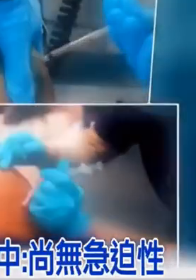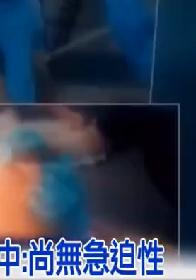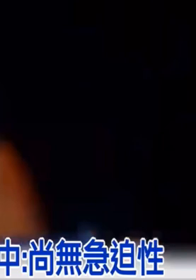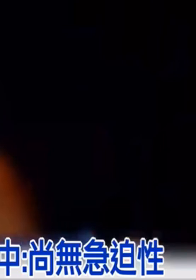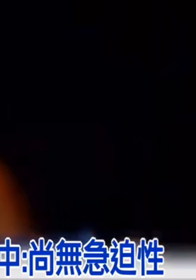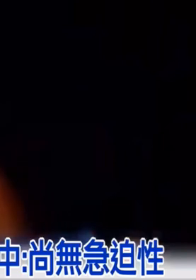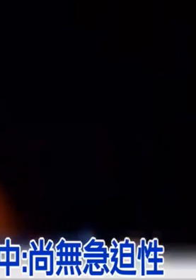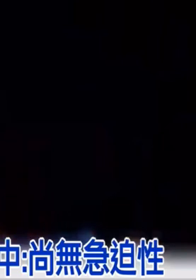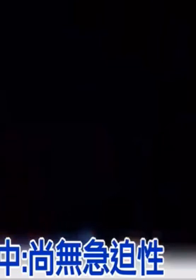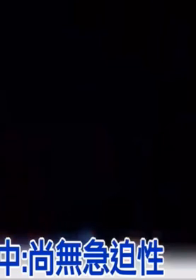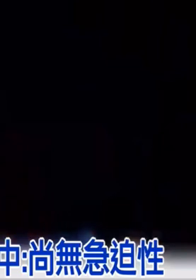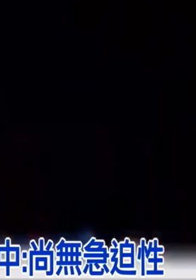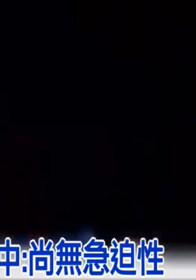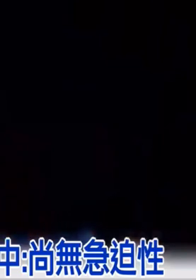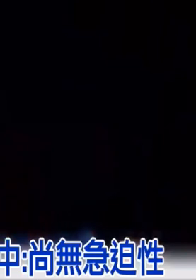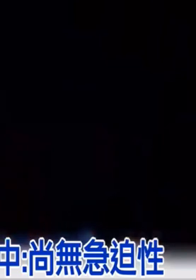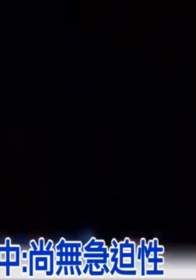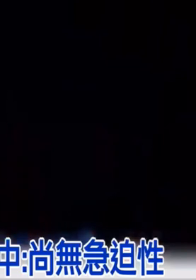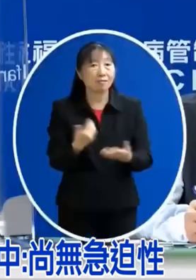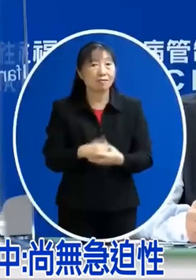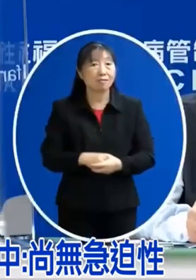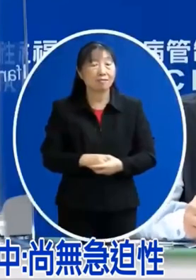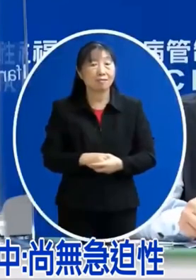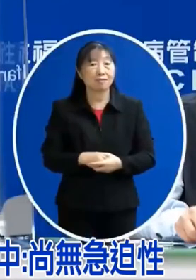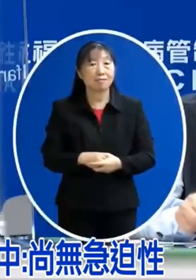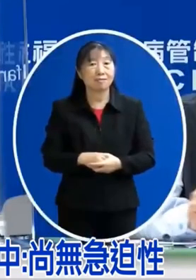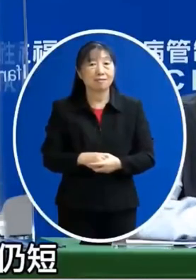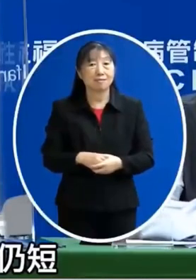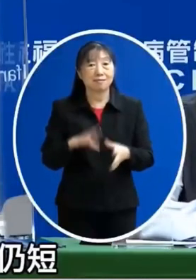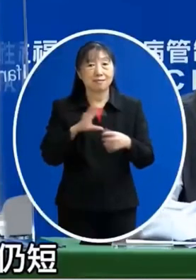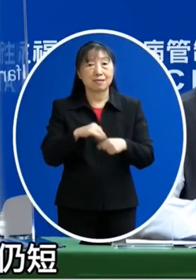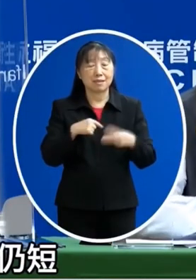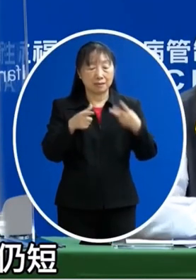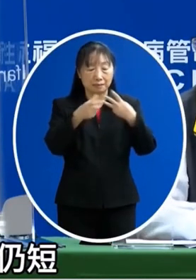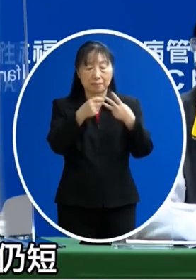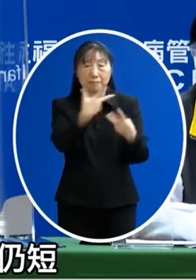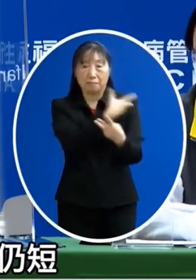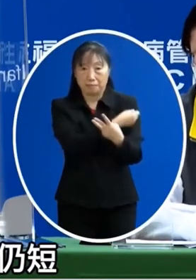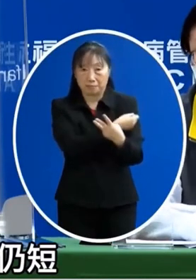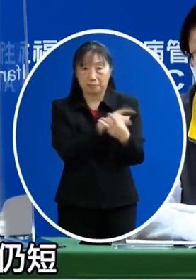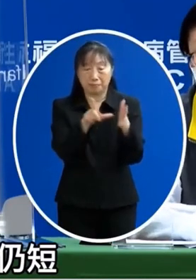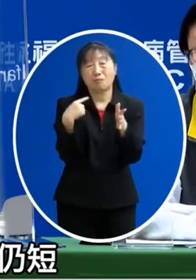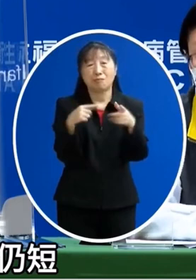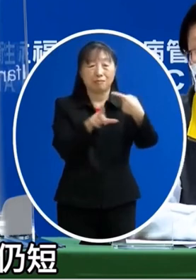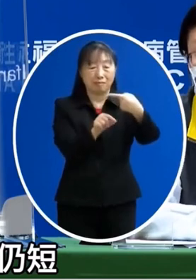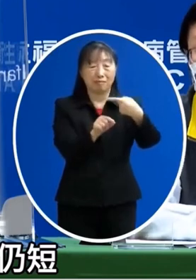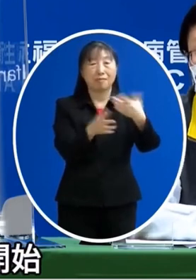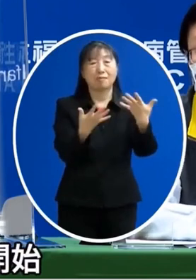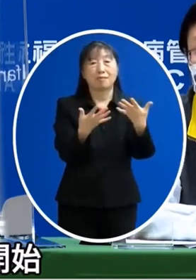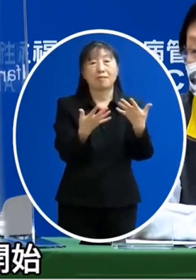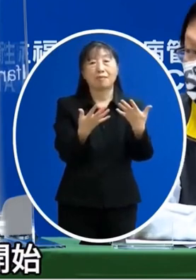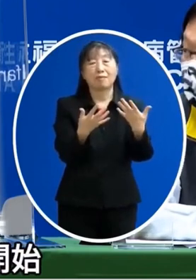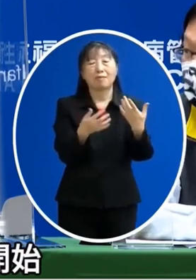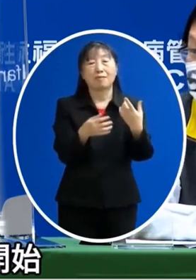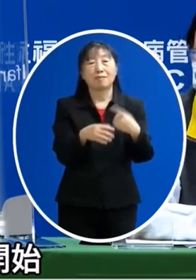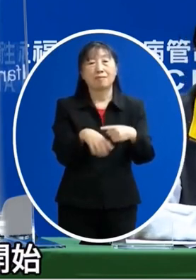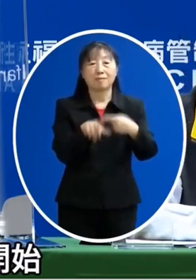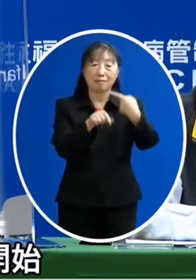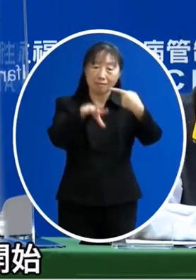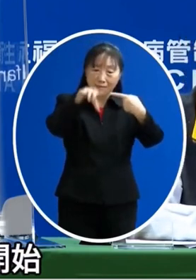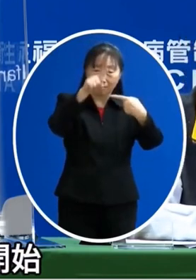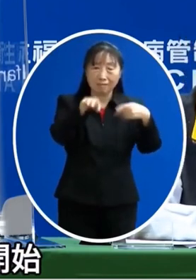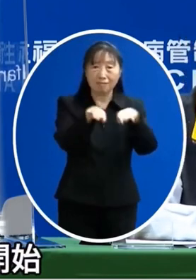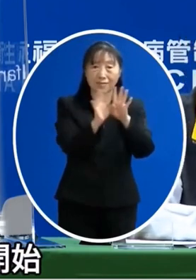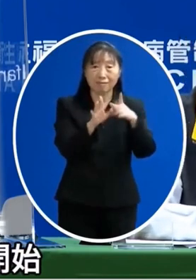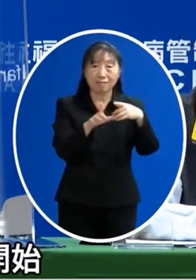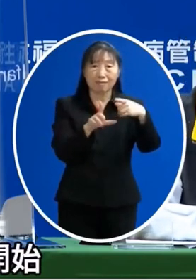三剂的保护力将从87%降到31%。 那因为像我们打第三剂的时间很短，我们最主要从一月初开